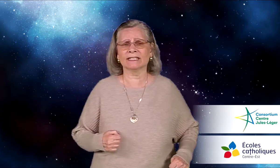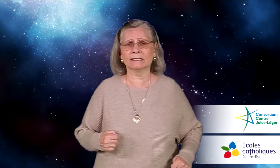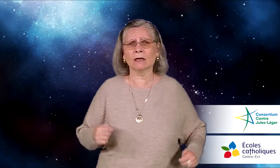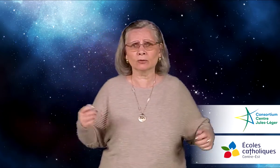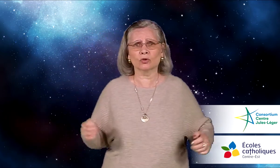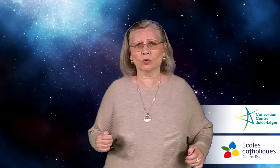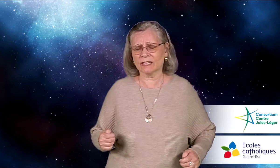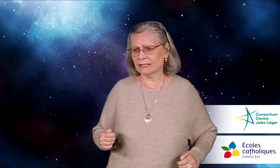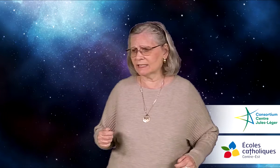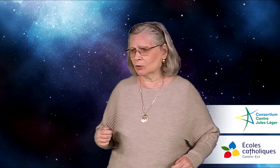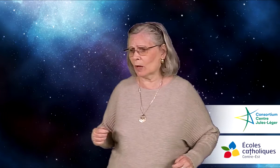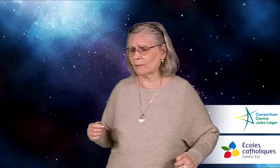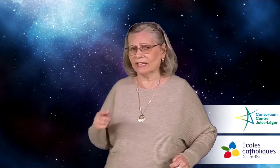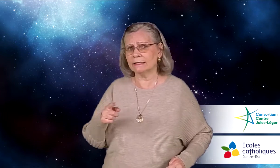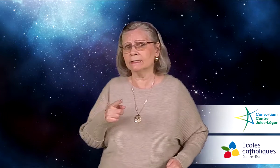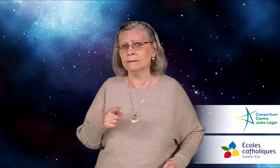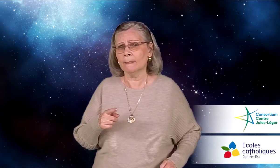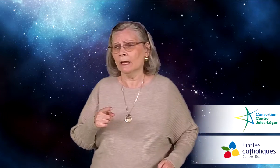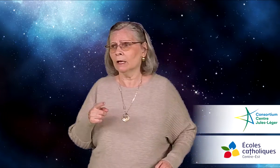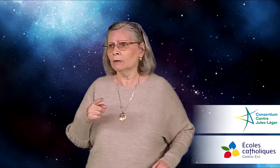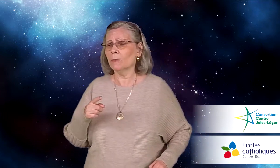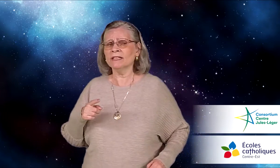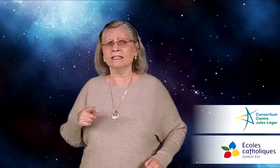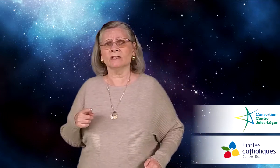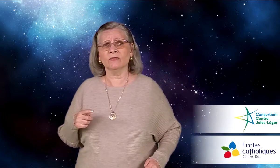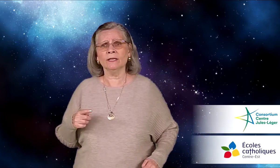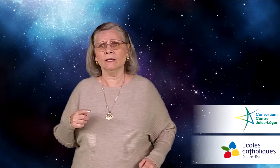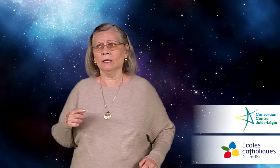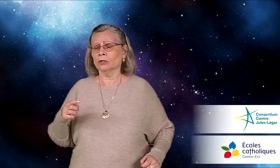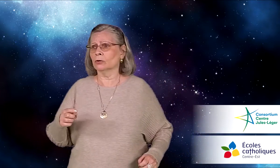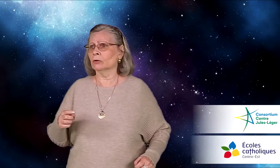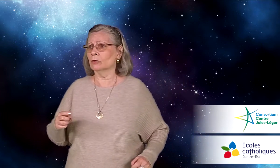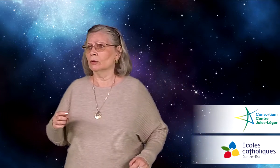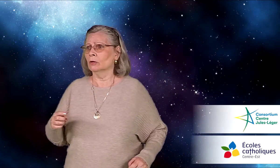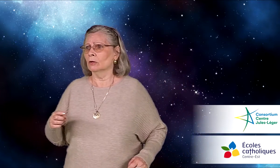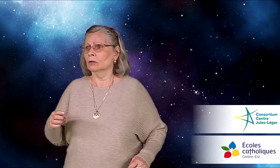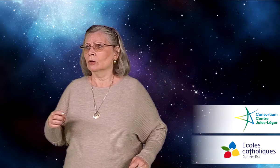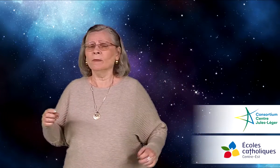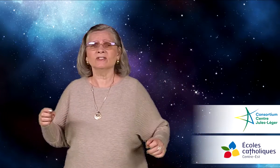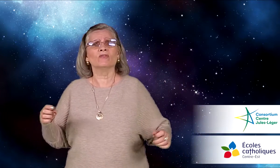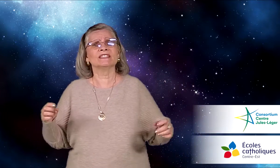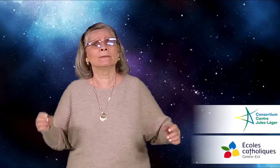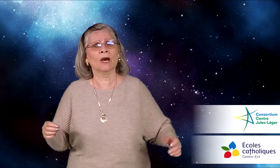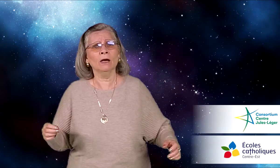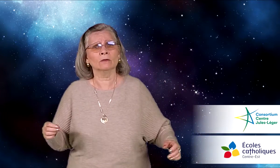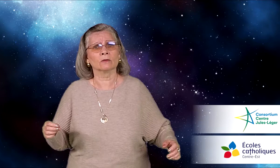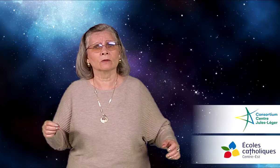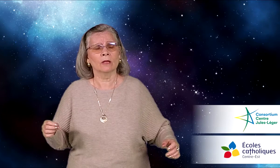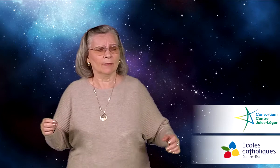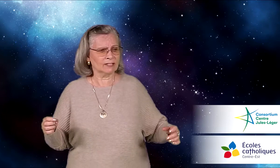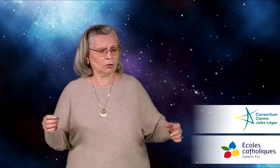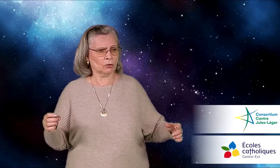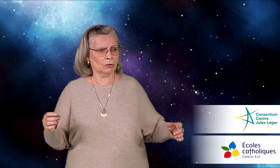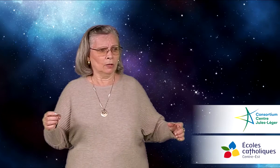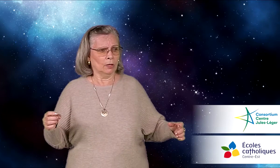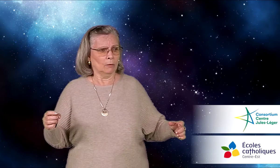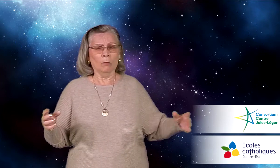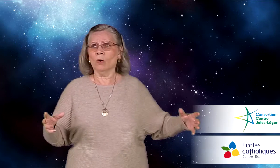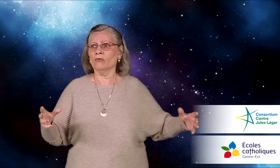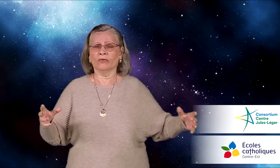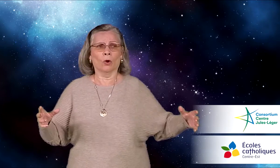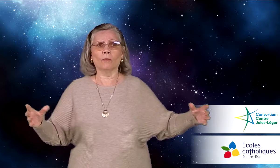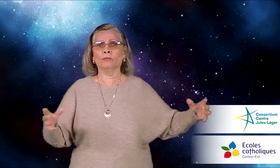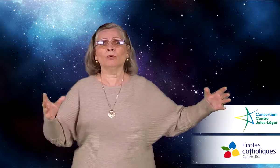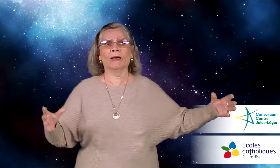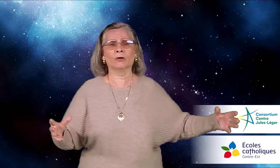dit la présidente du conseil des étoiles. Mais, elle dit, « Comment ça se fait que, comment est-ce qu va s'y prendre ? » que,